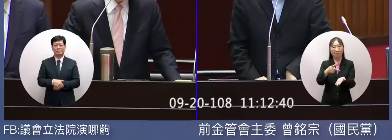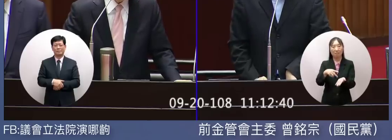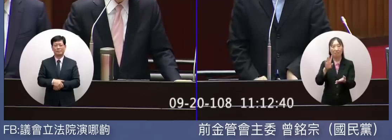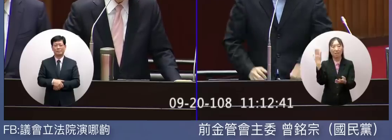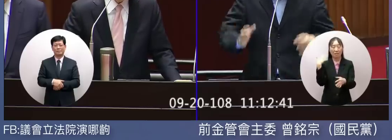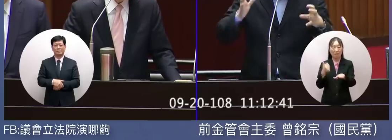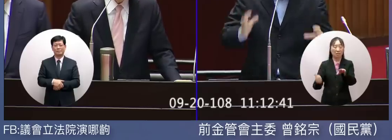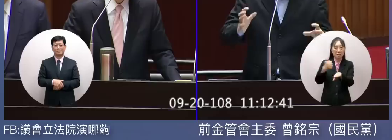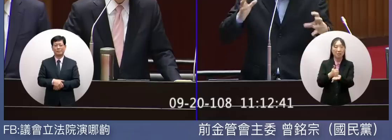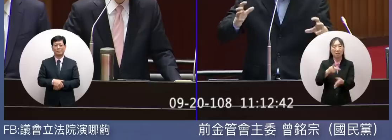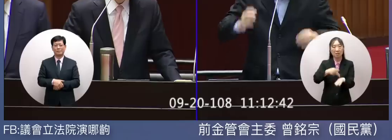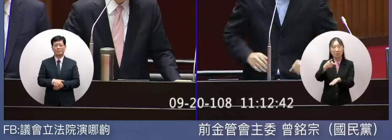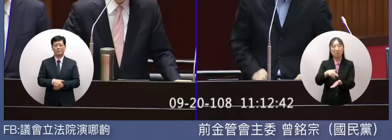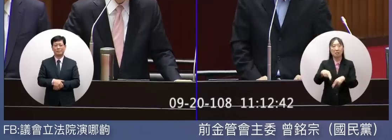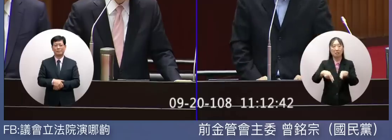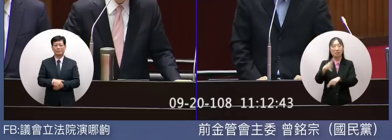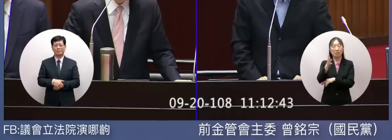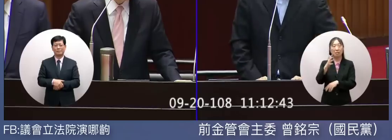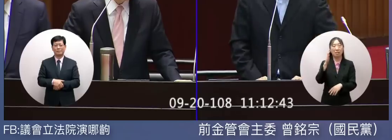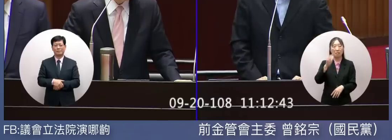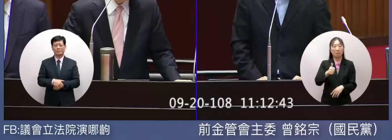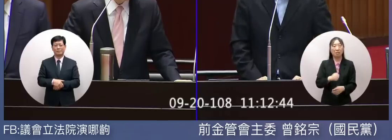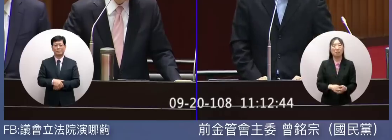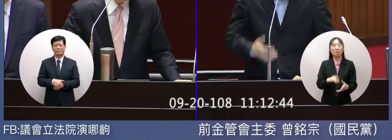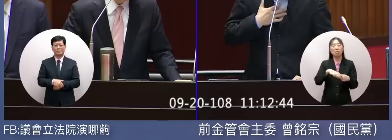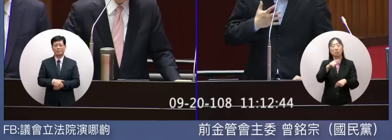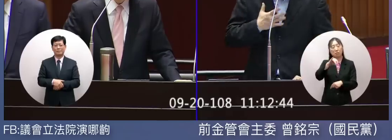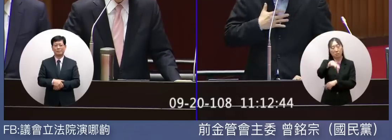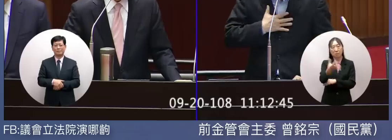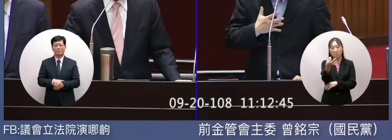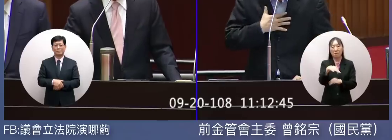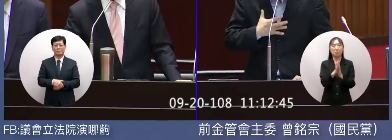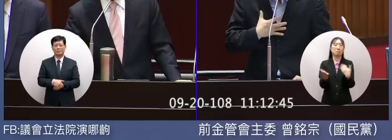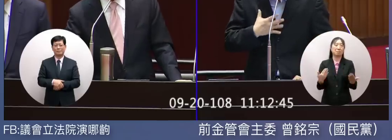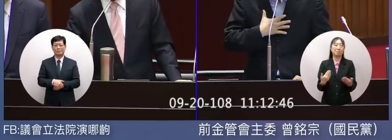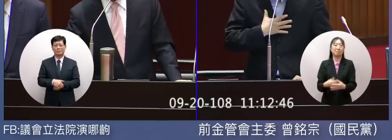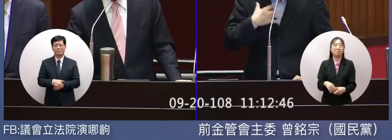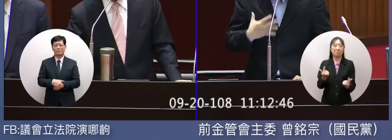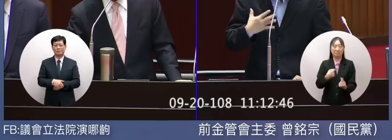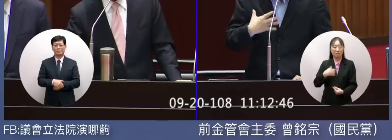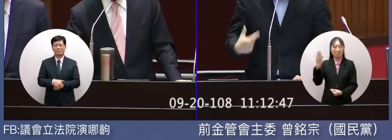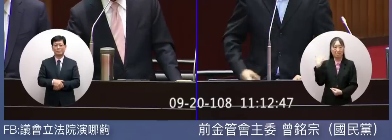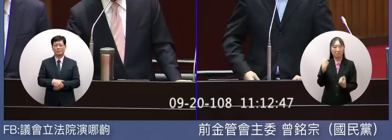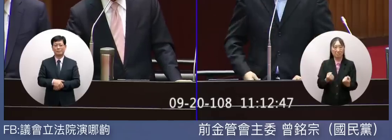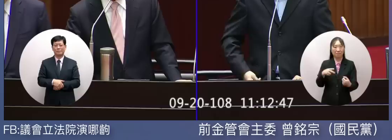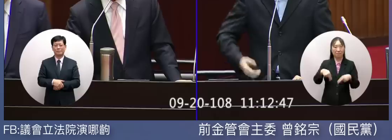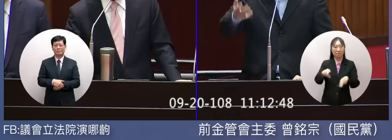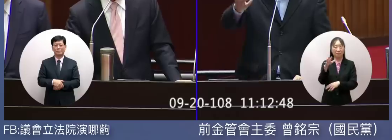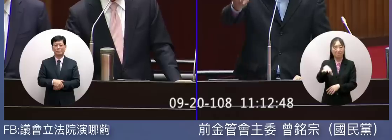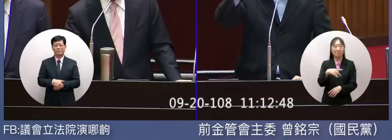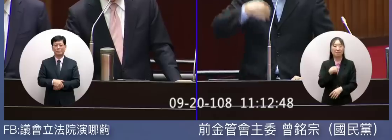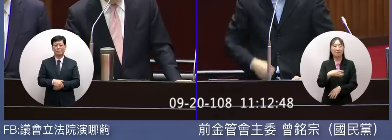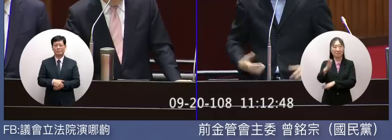长。这个问题，地方财政你很清楚。早在我早期在行政院，在省政府当科